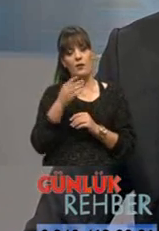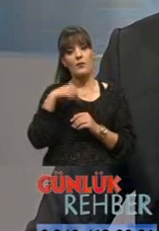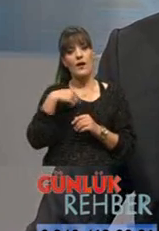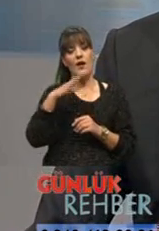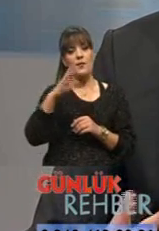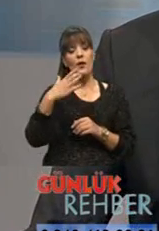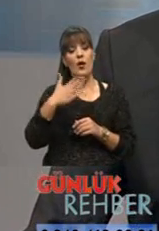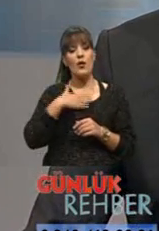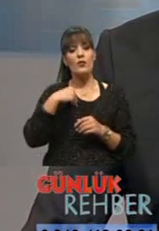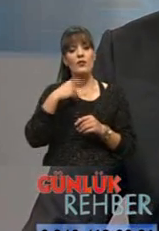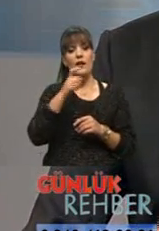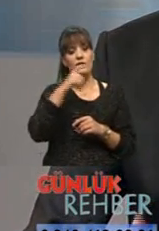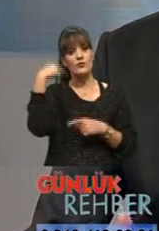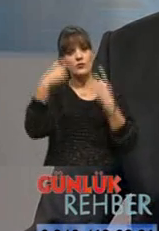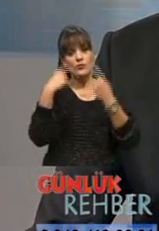ön yargılı olup